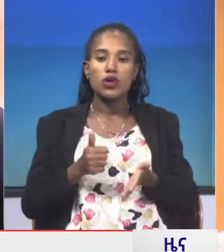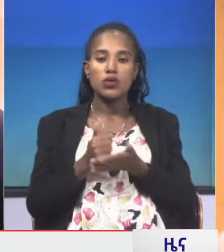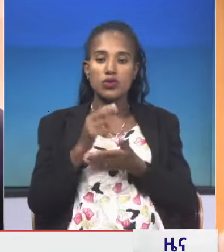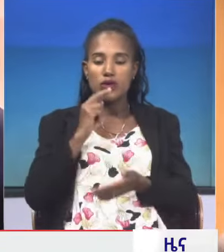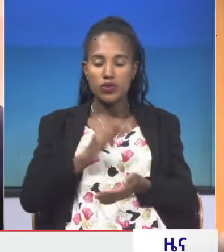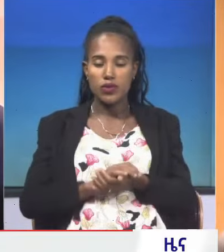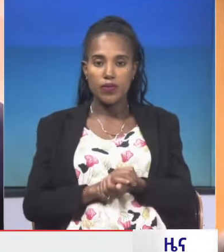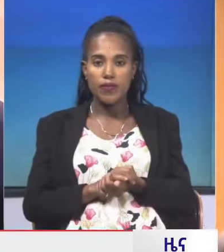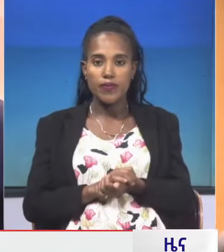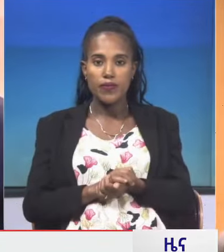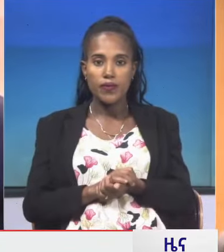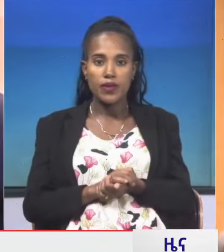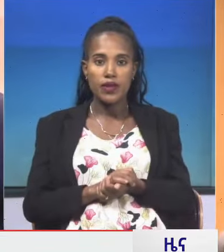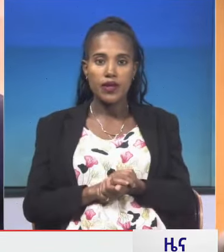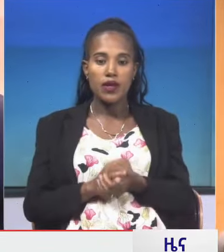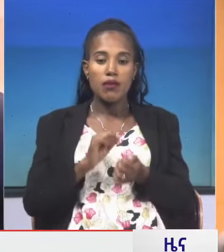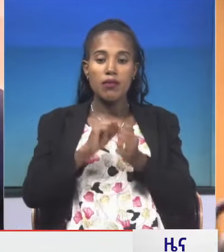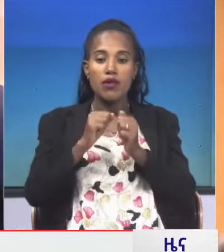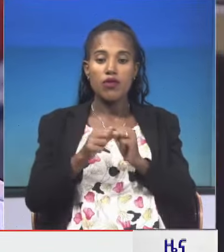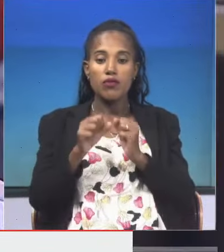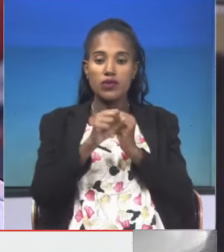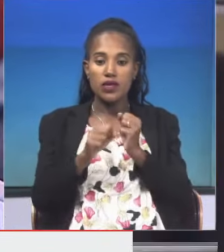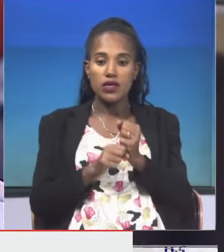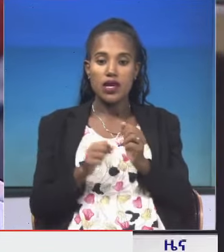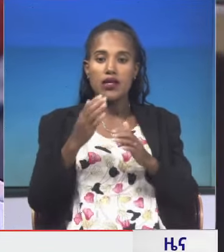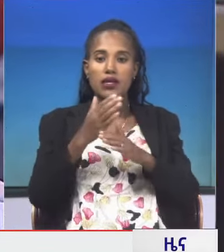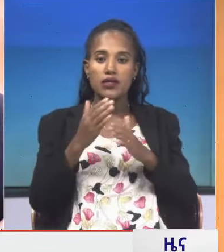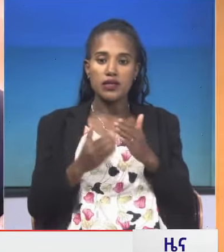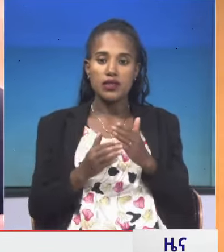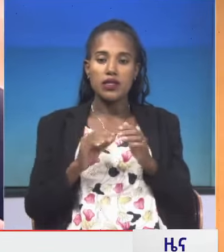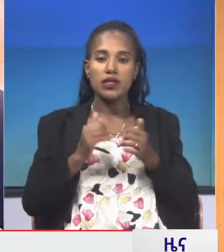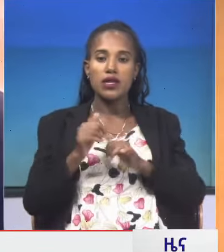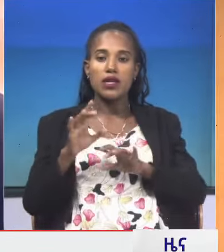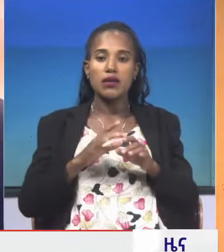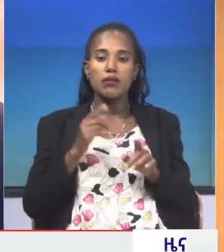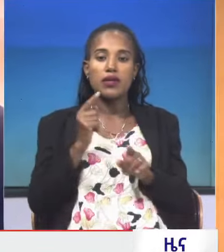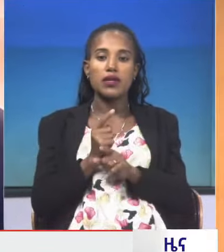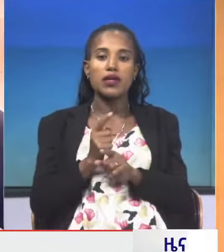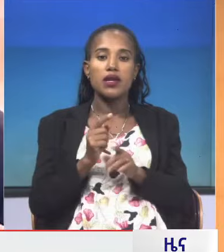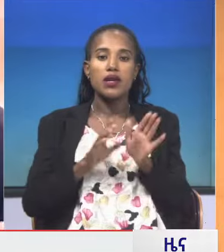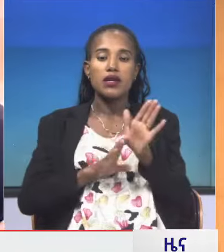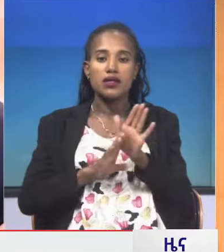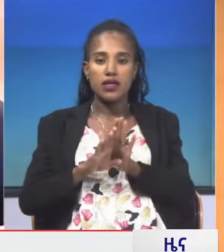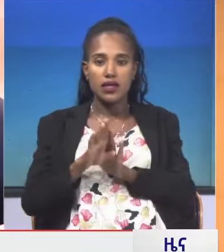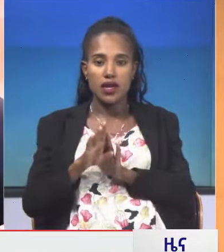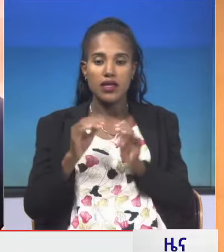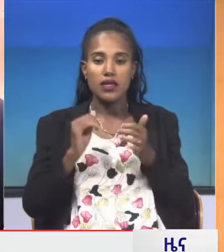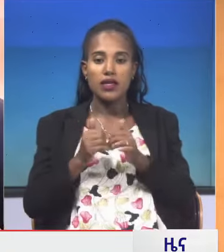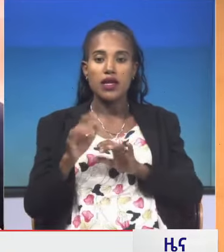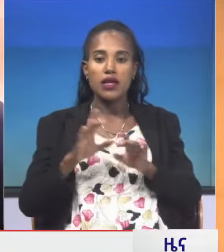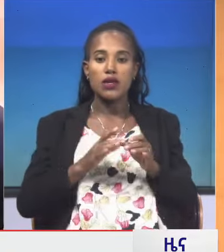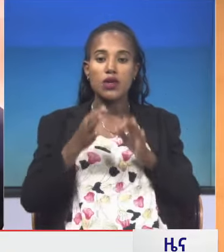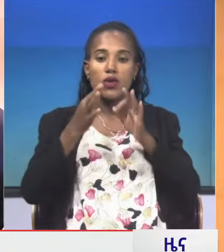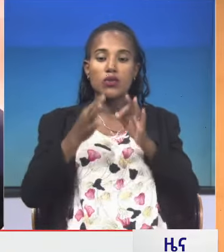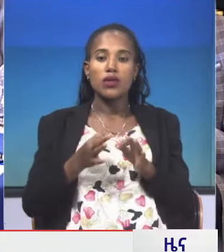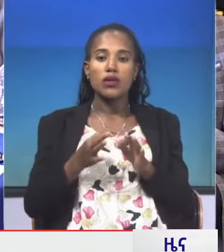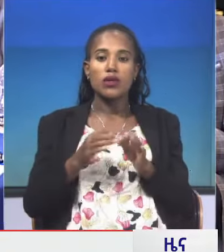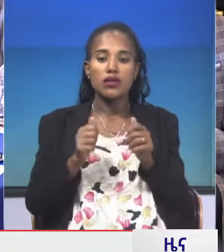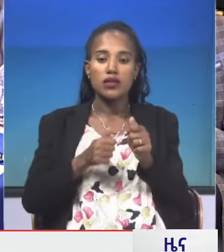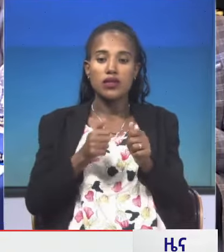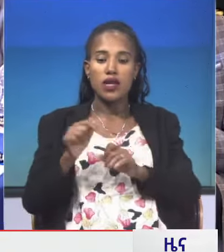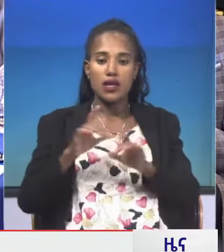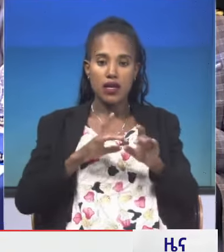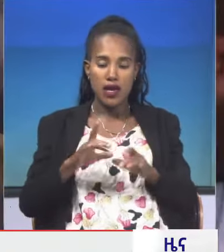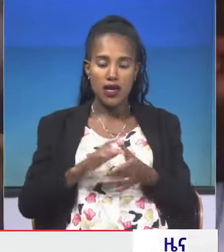ናቸው። በሪፎርሙ መሰረት አድራጃጀት እንዴት አድርገን በአግባቡ እናሳልጣለን፣ እንዴት አድርገን ቁጥጥርና ክትትል